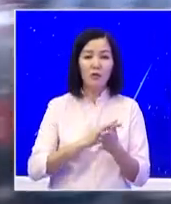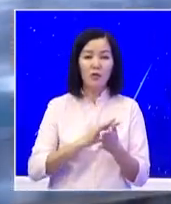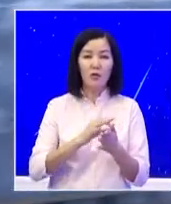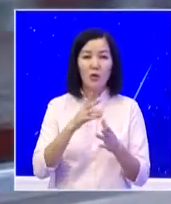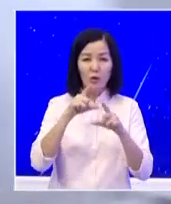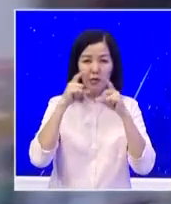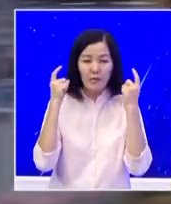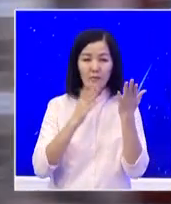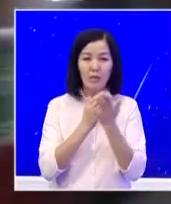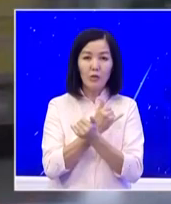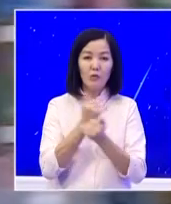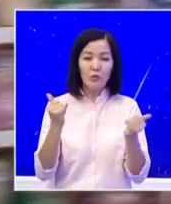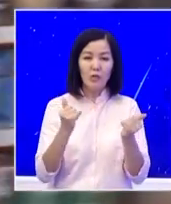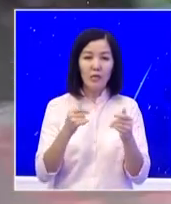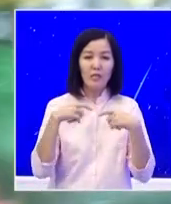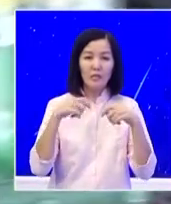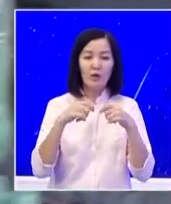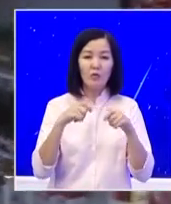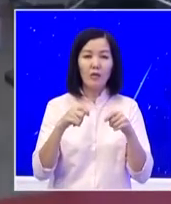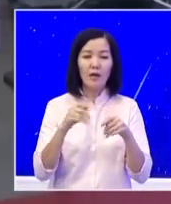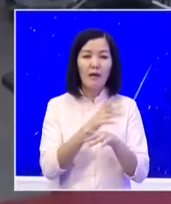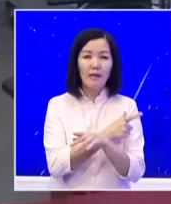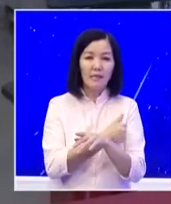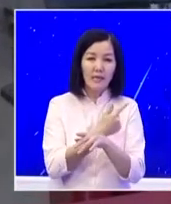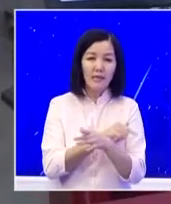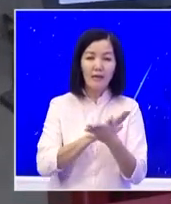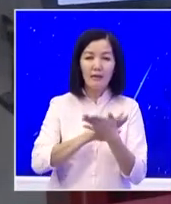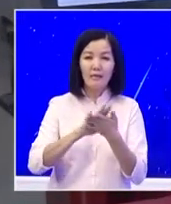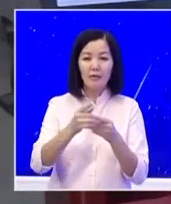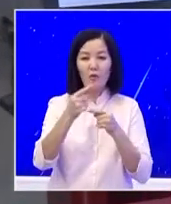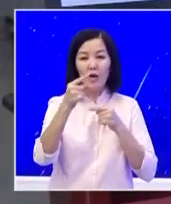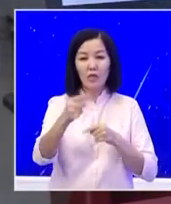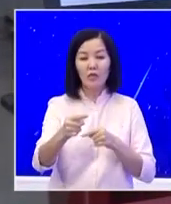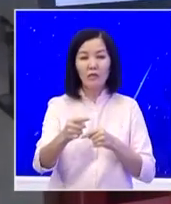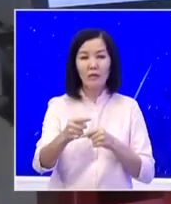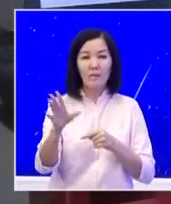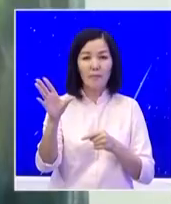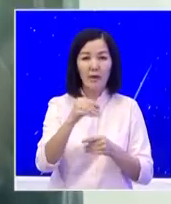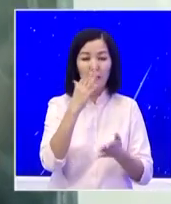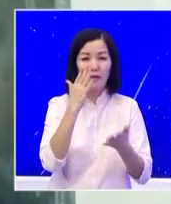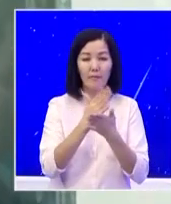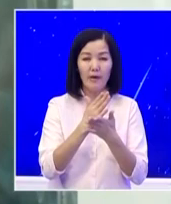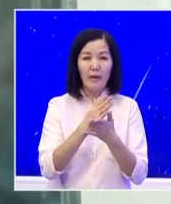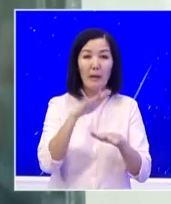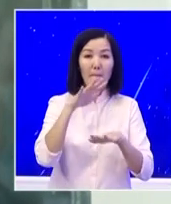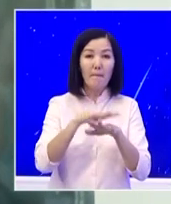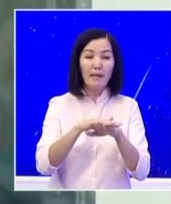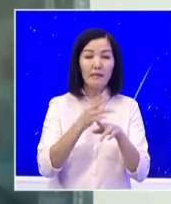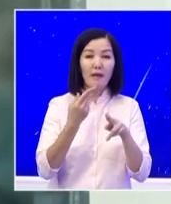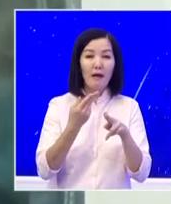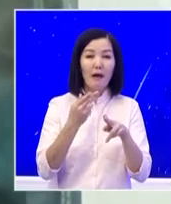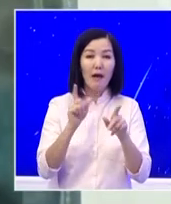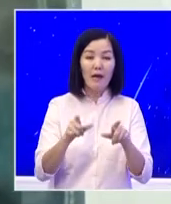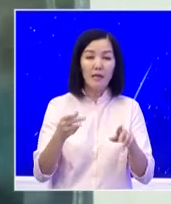құралдарымен қызмет көрсетеді. Сауда үйіне санитарлық тазартқыштармен қашықтықты сақтайтын белгілер қойылыпты. Банкте де адам аз емес. Халық